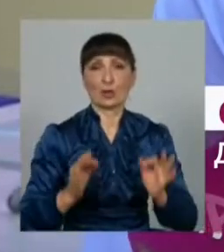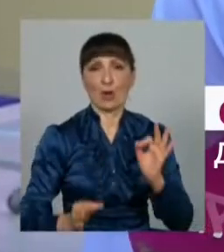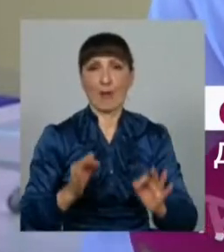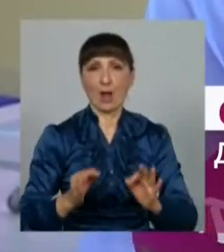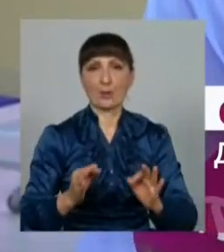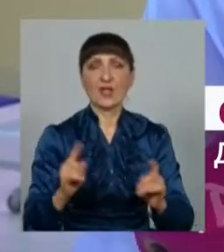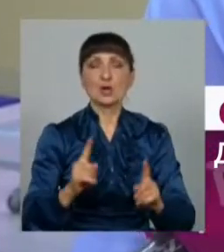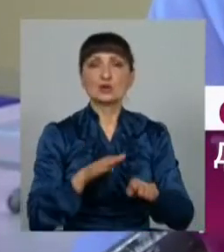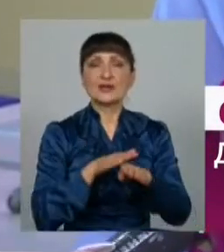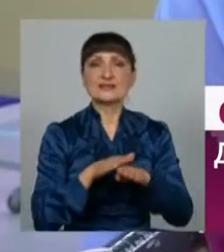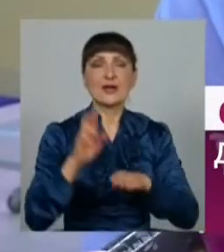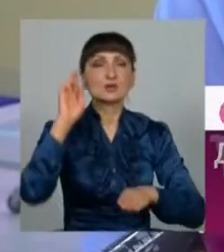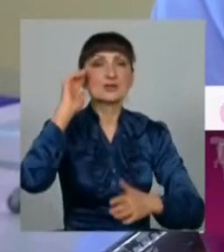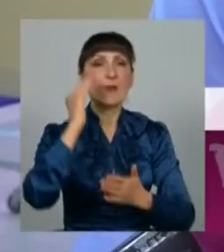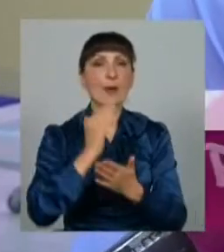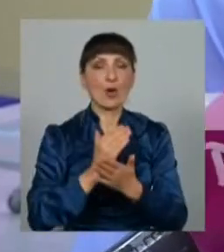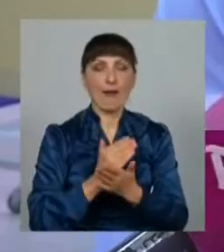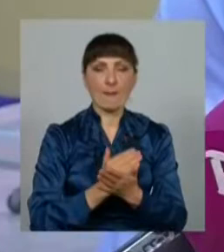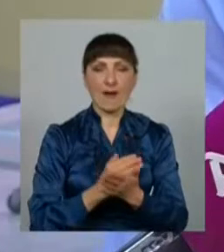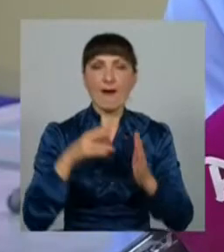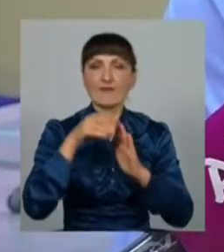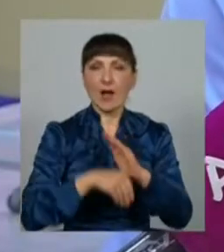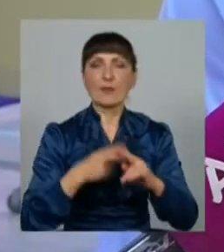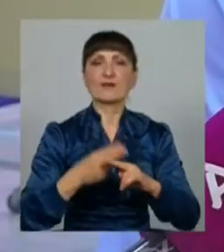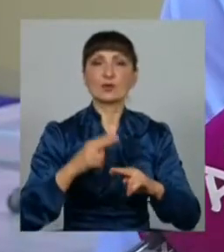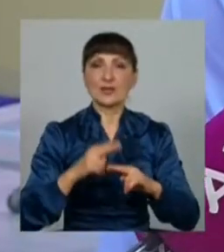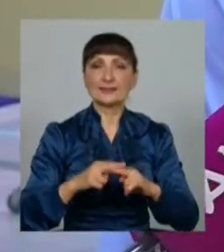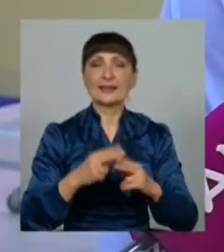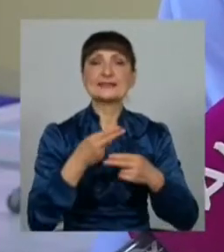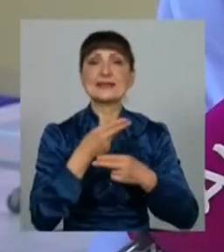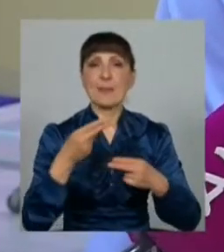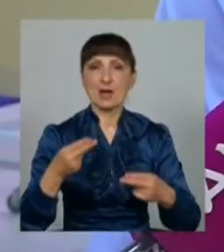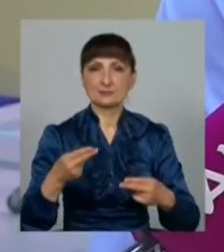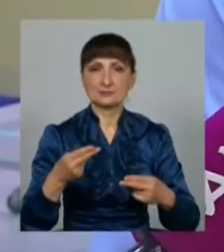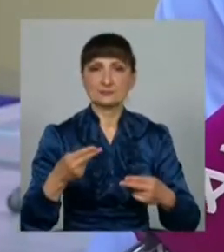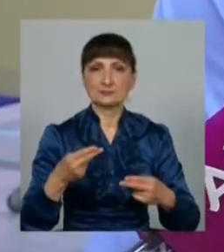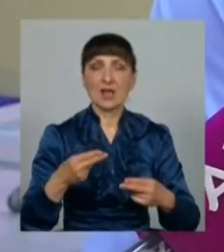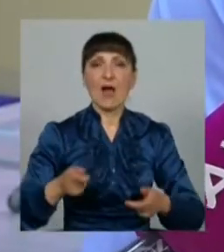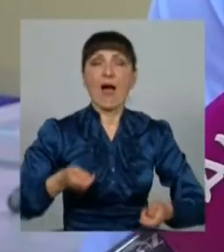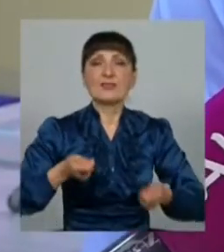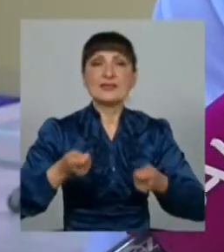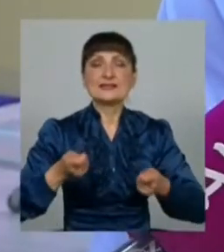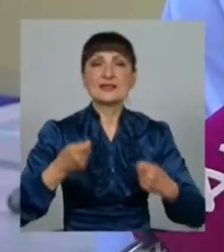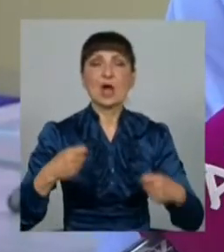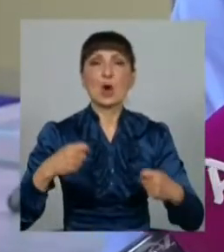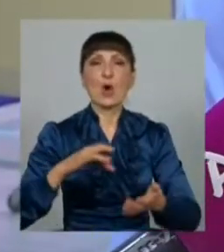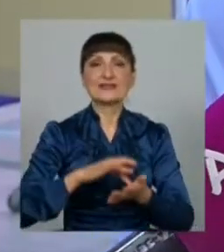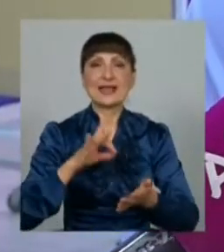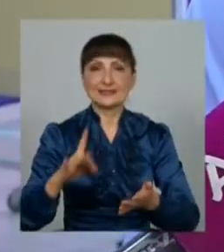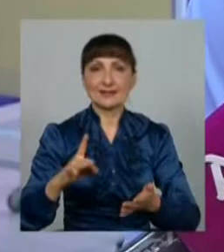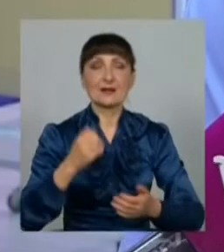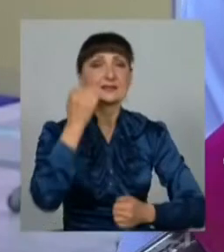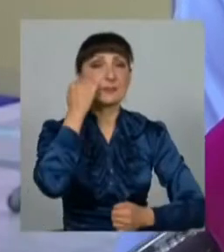чтобы реализовать государственную программу в рамках вот этой оговоренной темы, администрация торгового дома, огромное